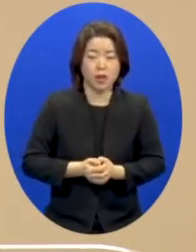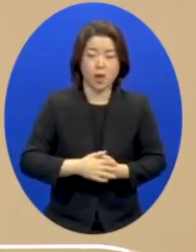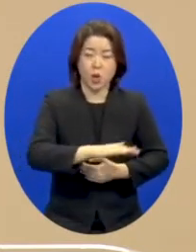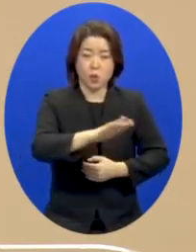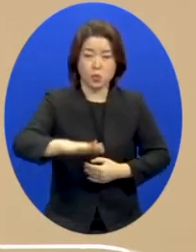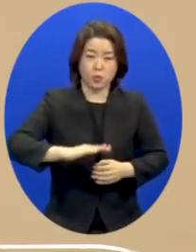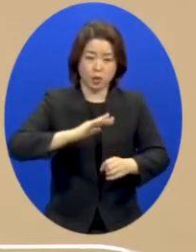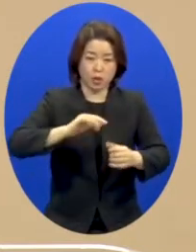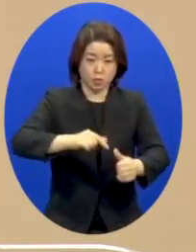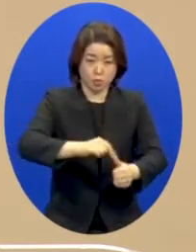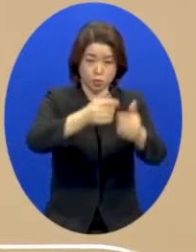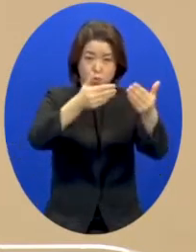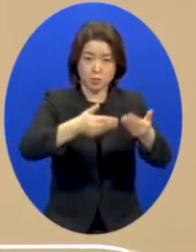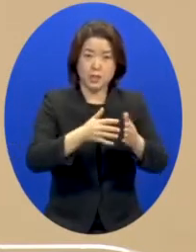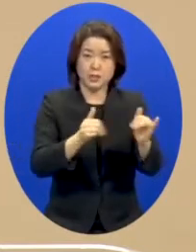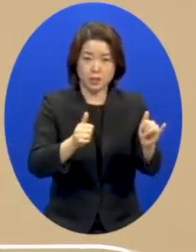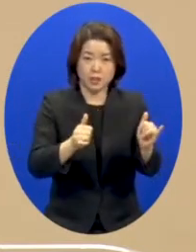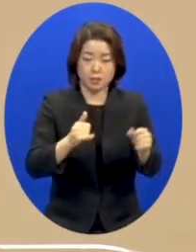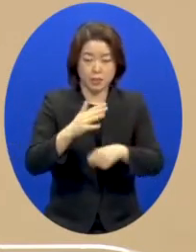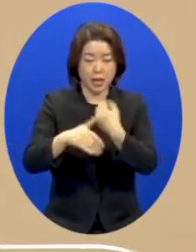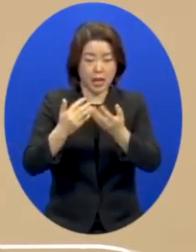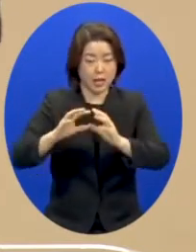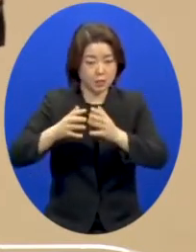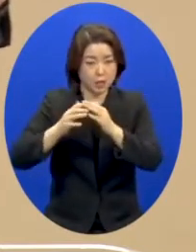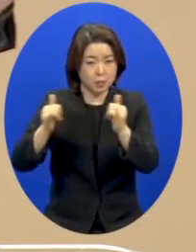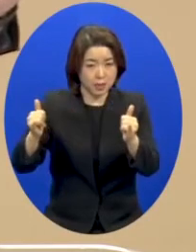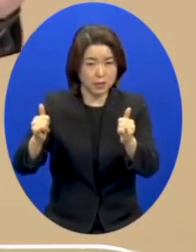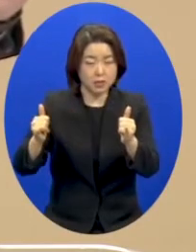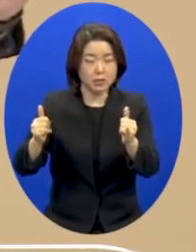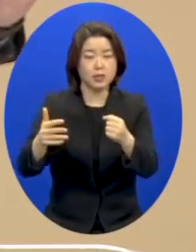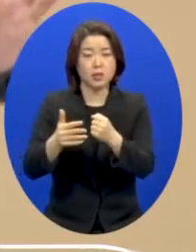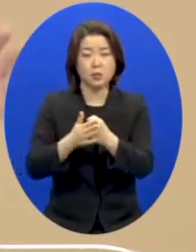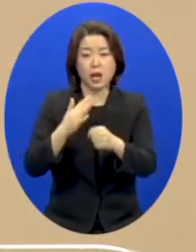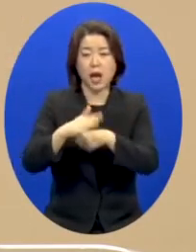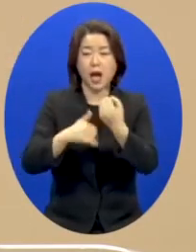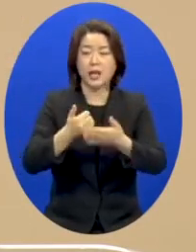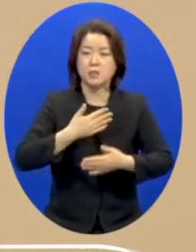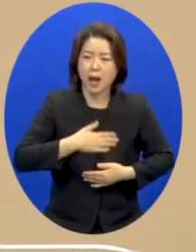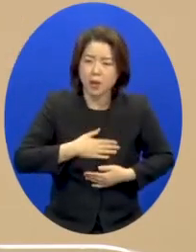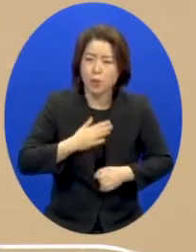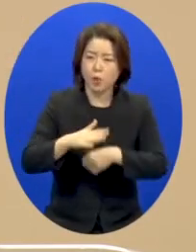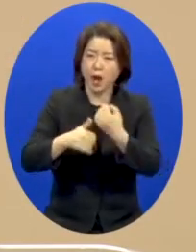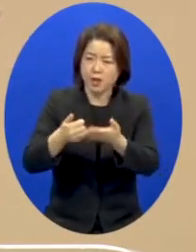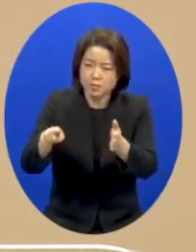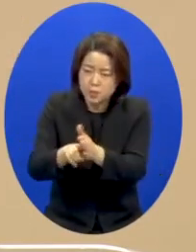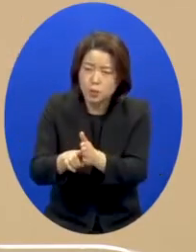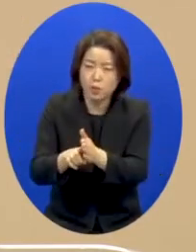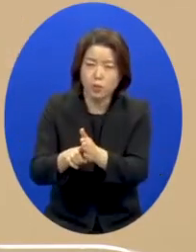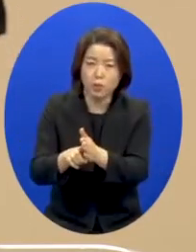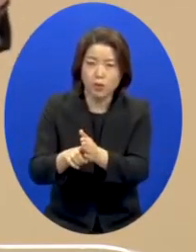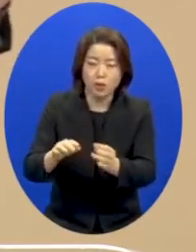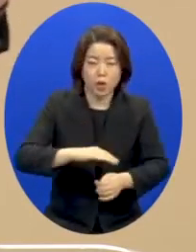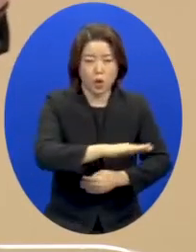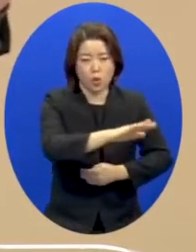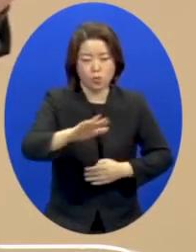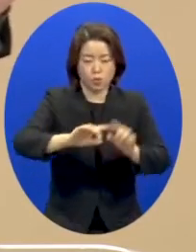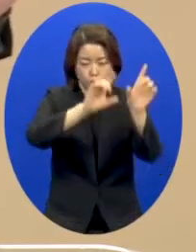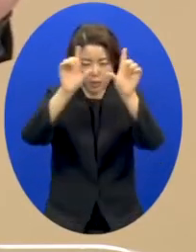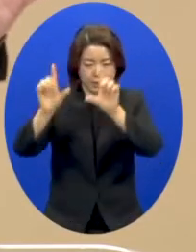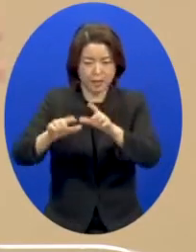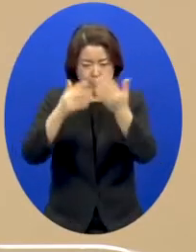나라 백성이고 보니까 하나님을 알게 되고 믿게 되고 그러니 우리의 삶 전체가 사실